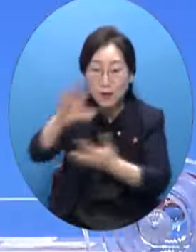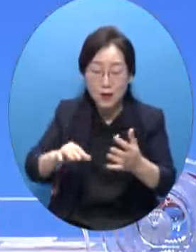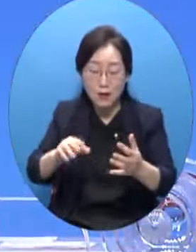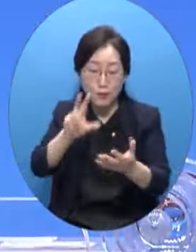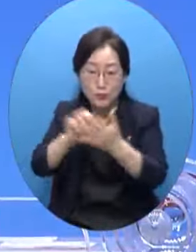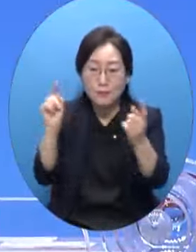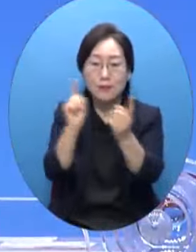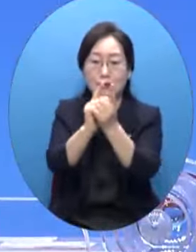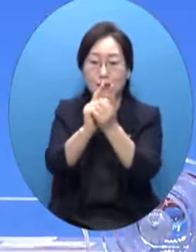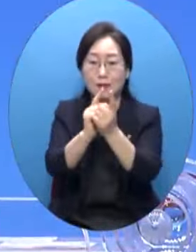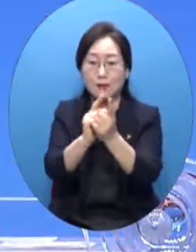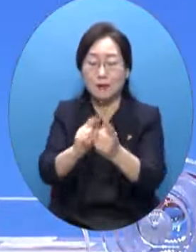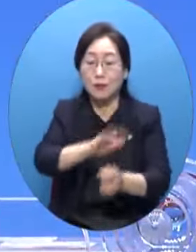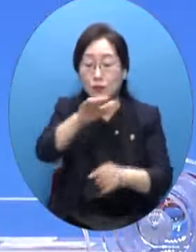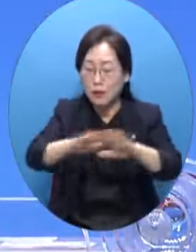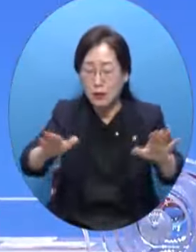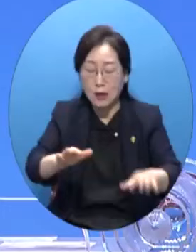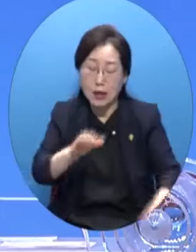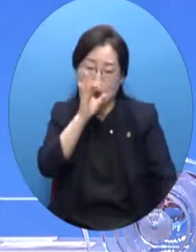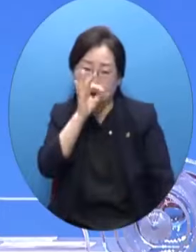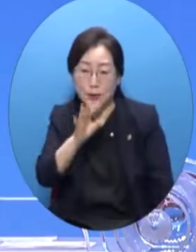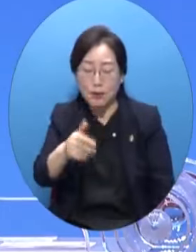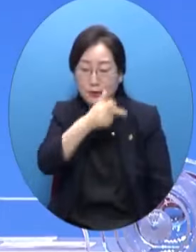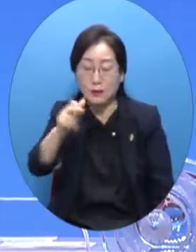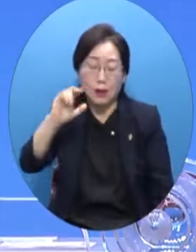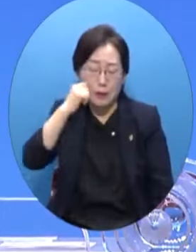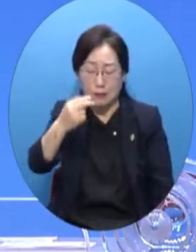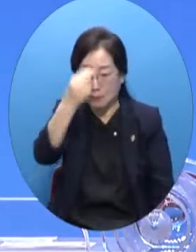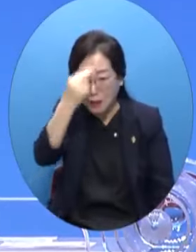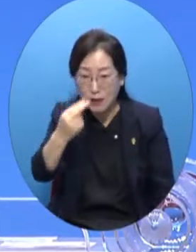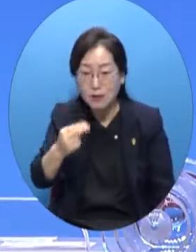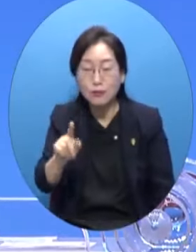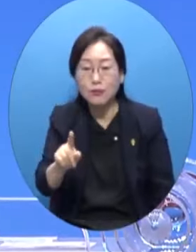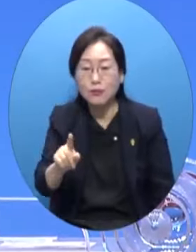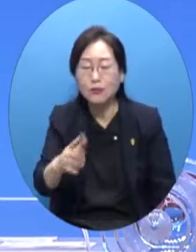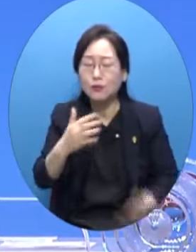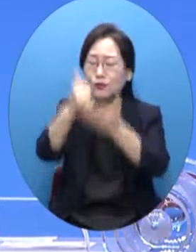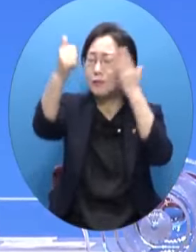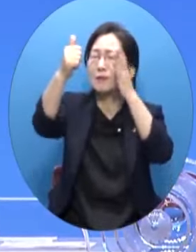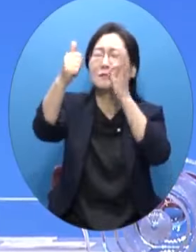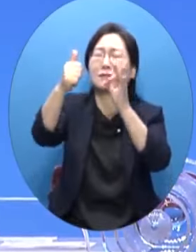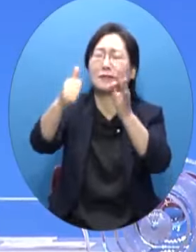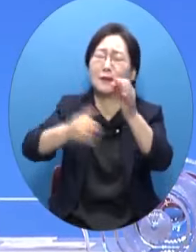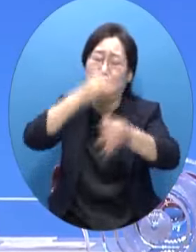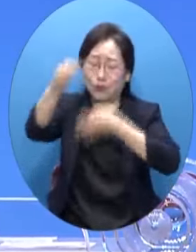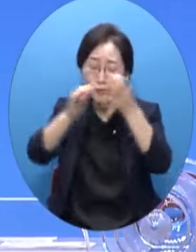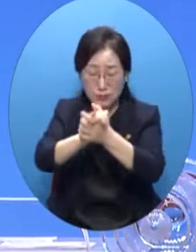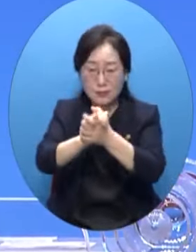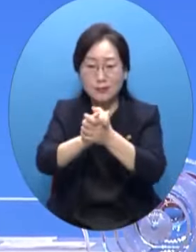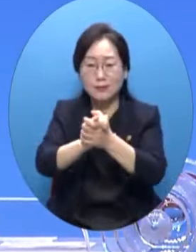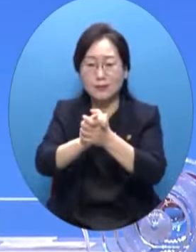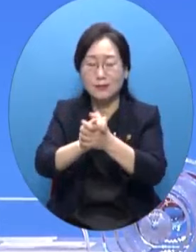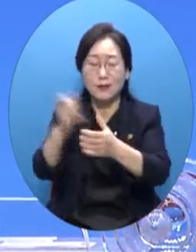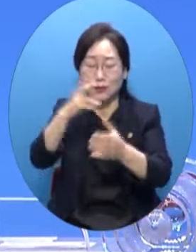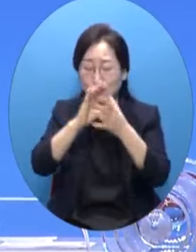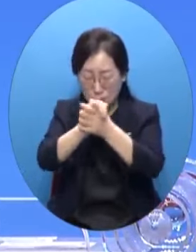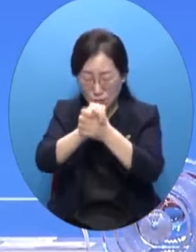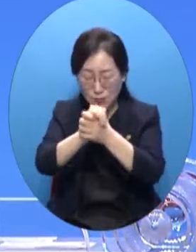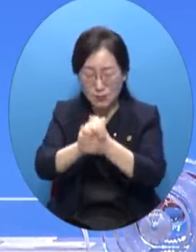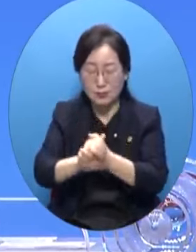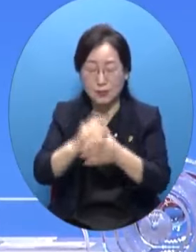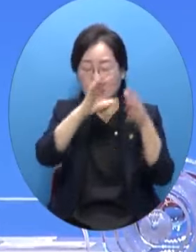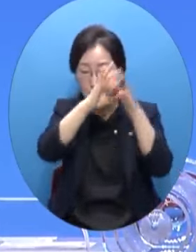문제를 만났을 때, 우리 해결하지 못할 큰 어려움에 처했을 때 주님을 바라보고 주 앞에 부르짖어 기도하고 또 기도하고